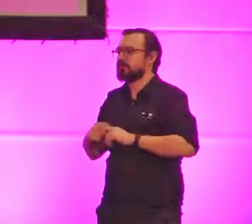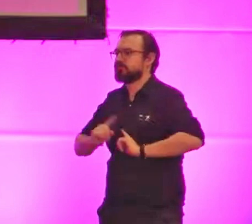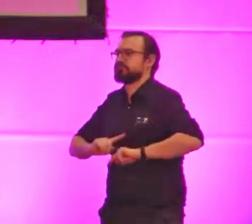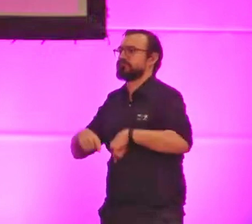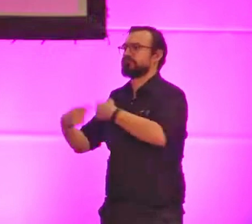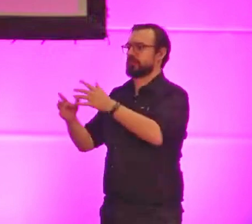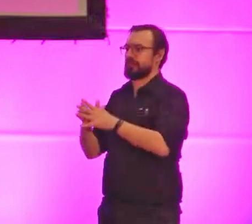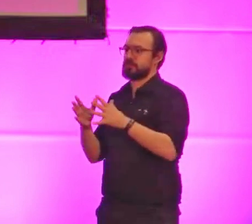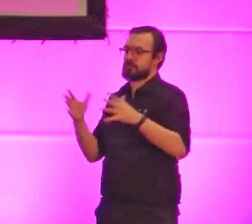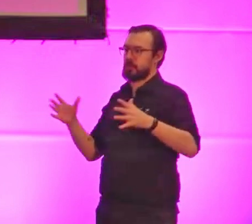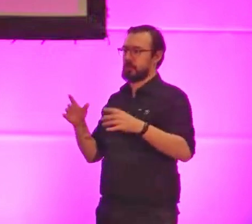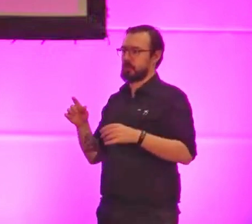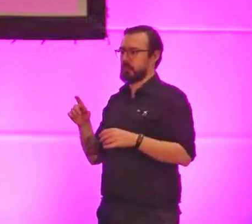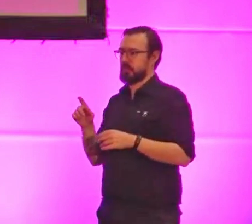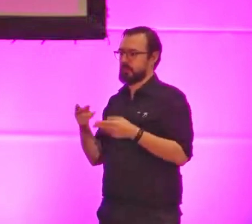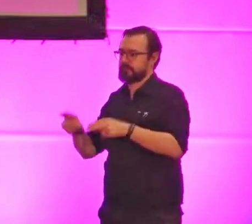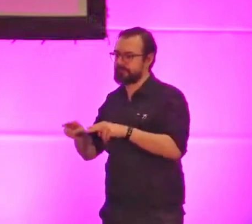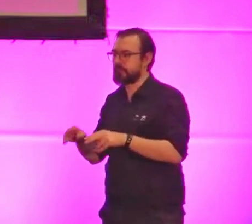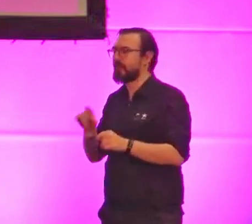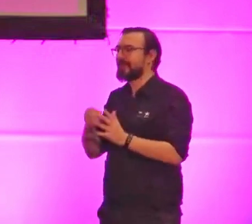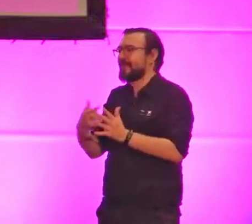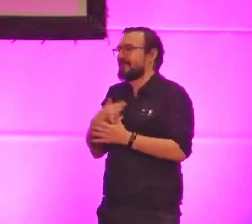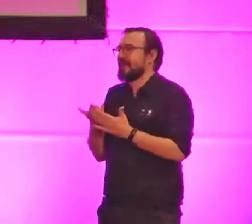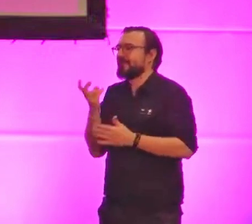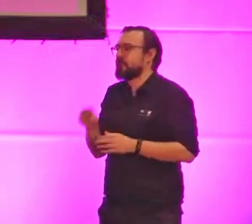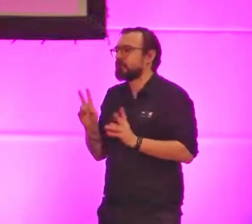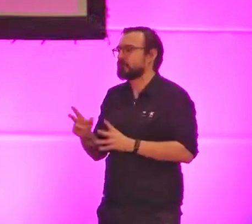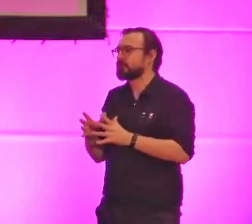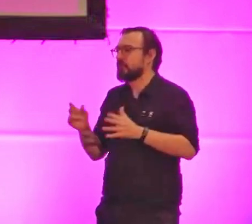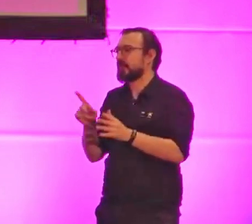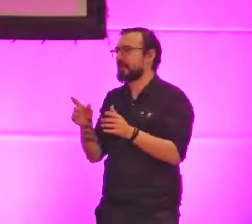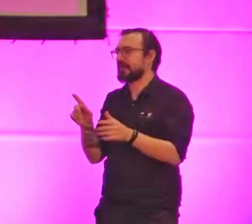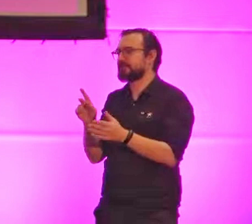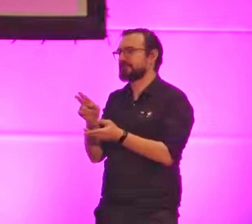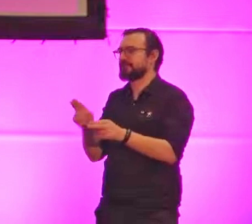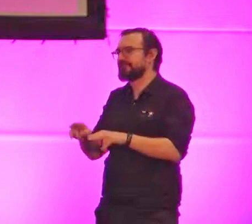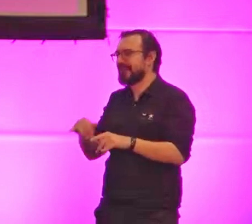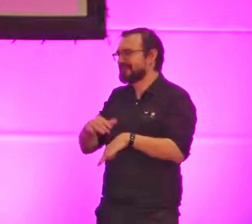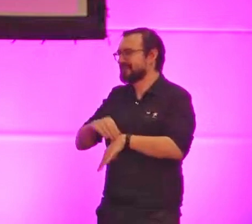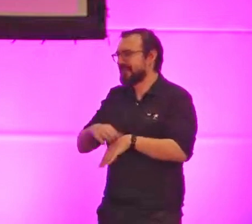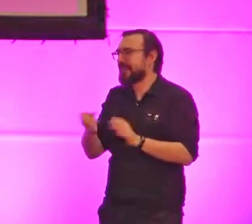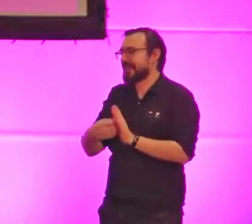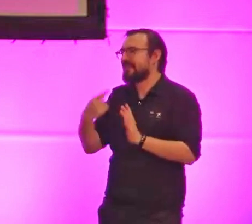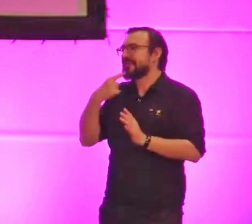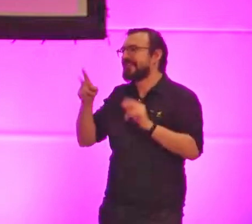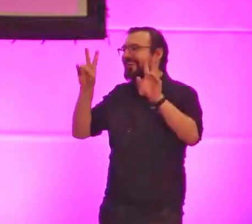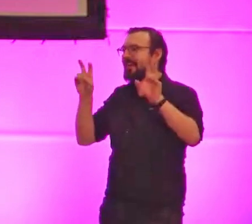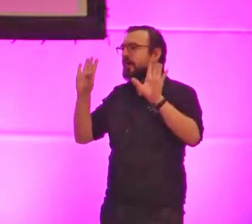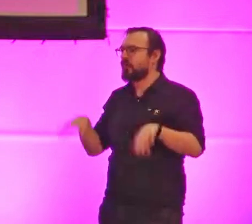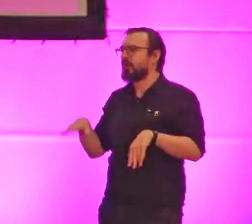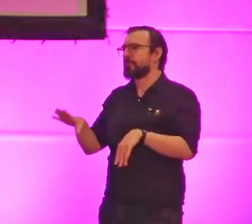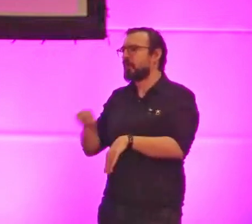de stora målen. Och det är därför vi inte är vana vid så här stora mål i Sverige. Det är därför man säger att det har tagit så lång tid.